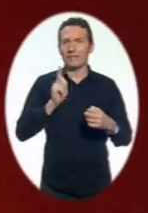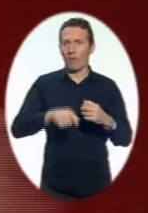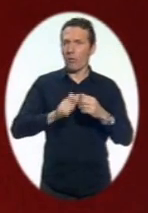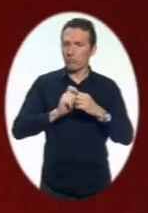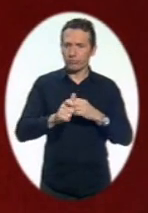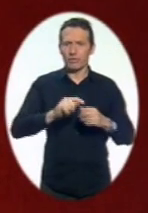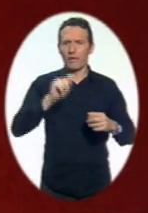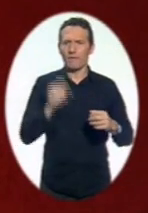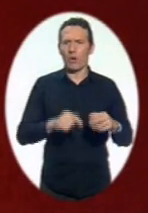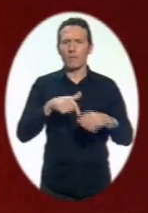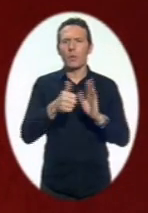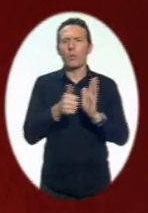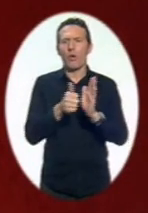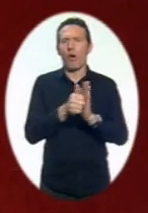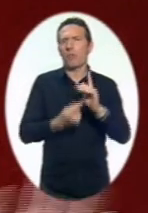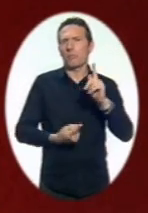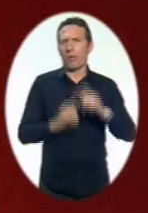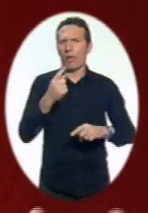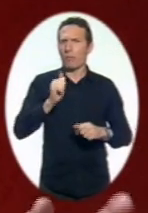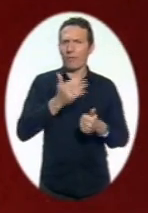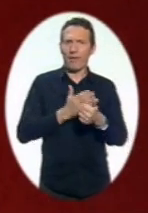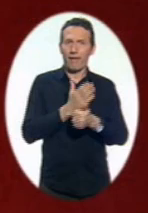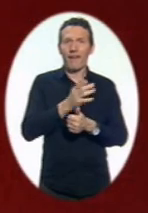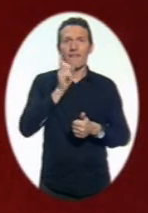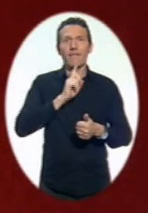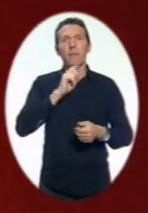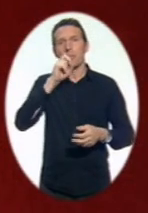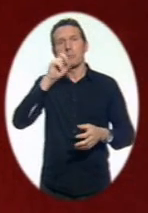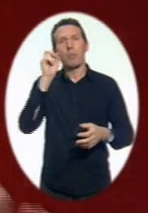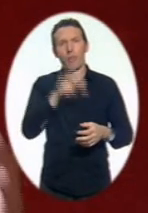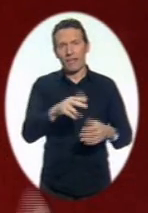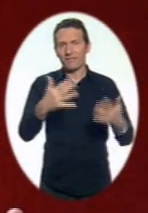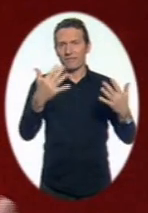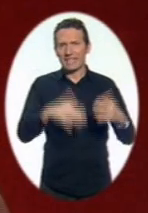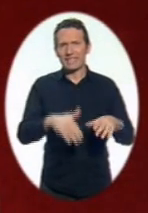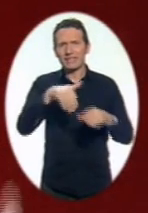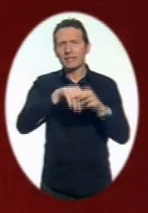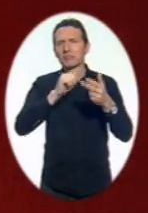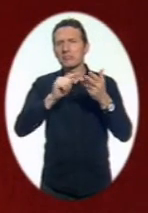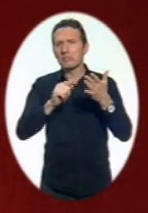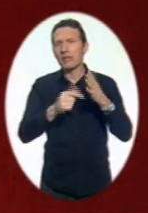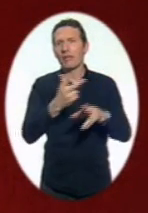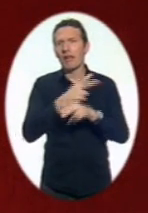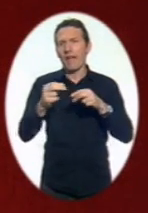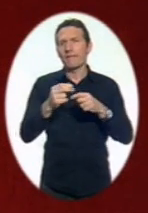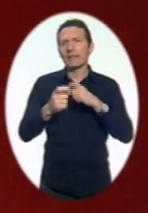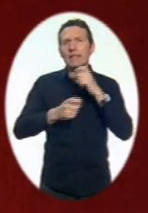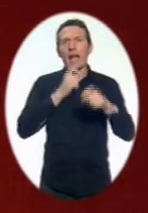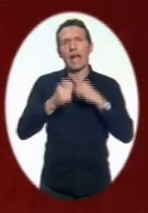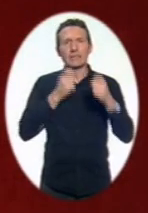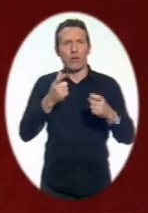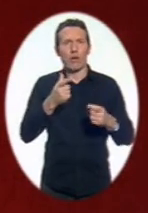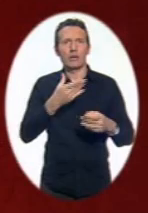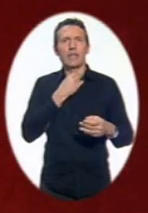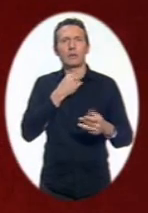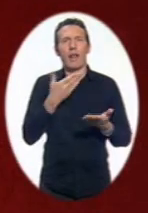doit jouer totalement son rôle d'un côté il y a une jeune femme qui a déposé une plainte pour des faits très graves des faits d'agression sexuelle de l'autre côté il y a une mise en